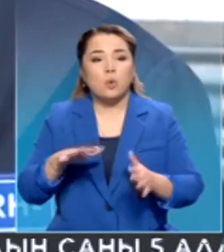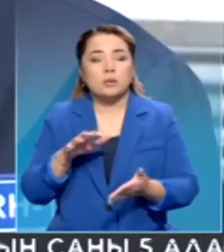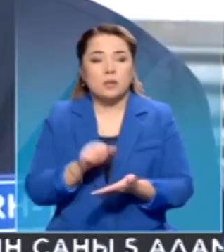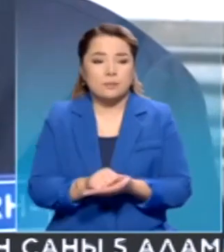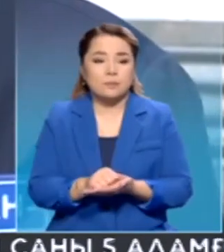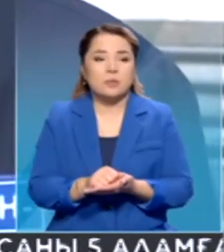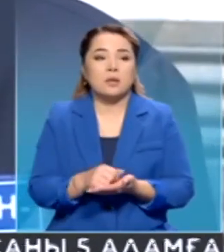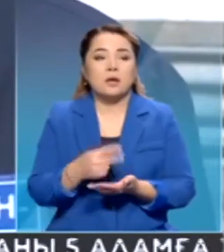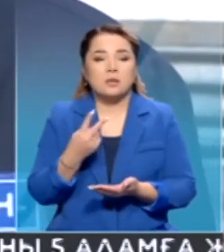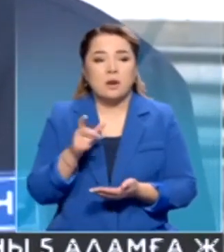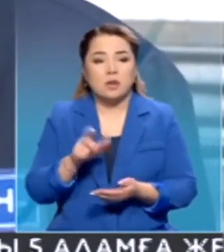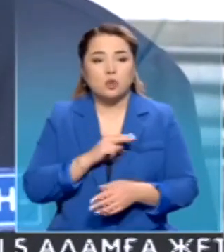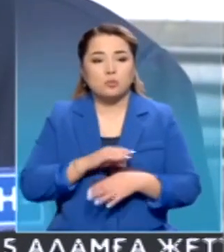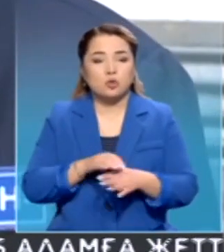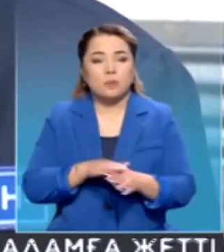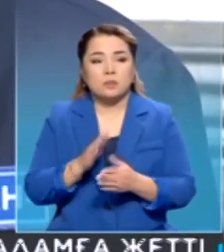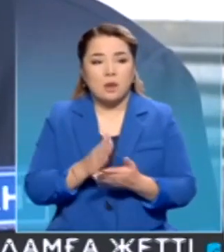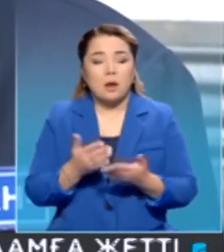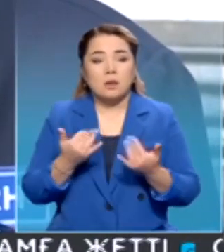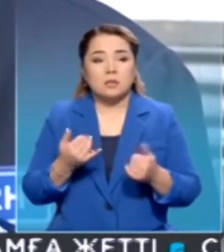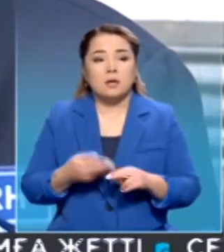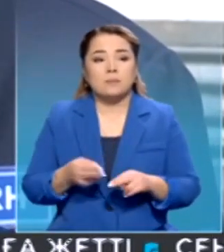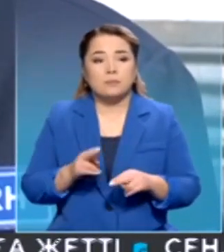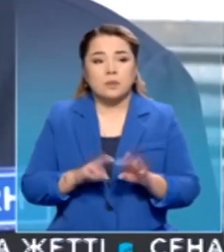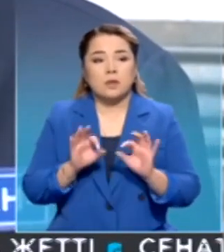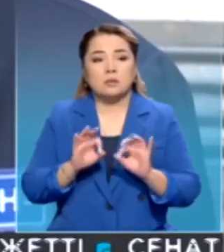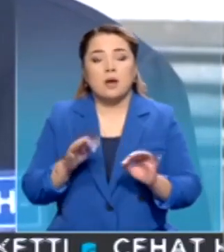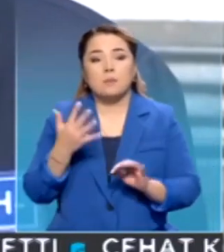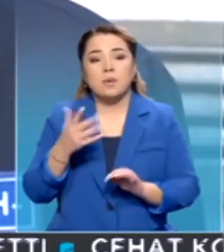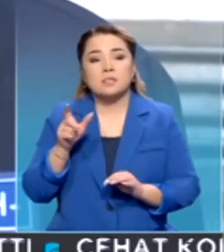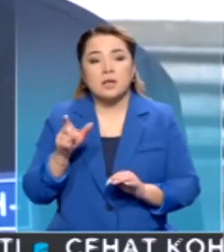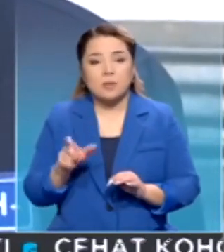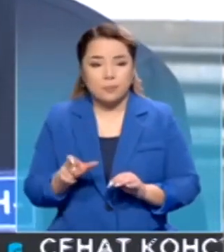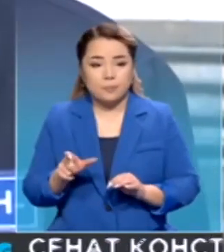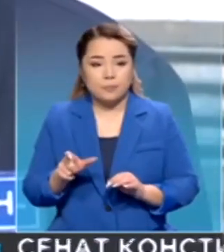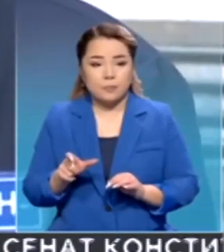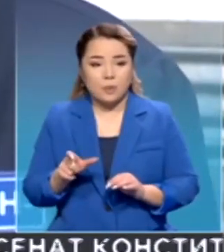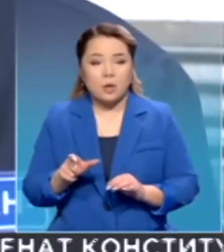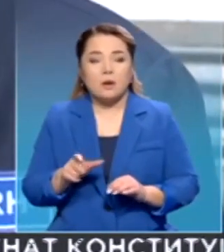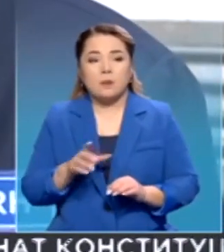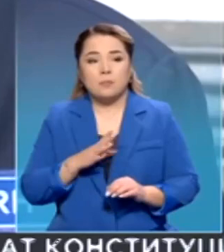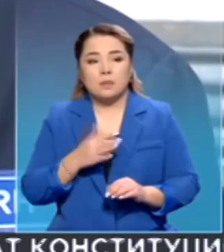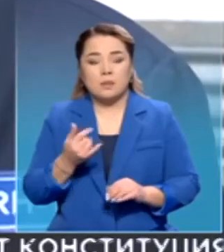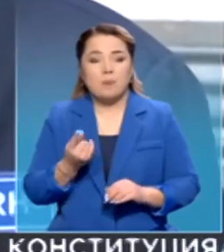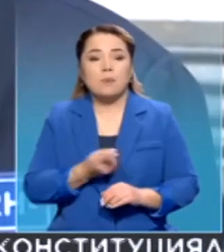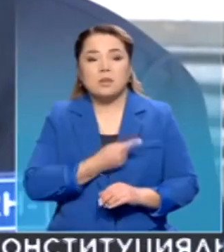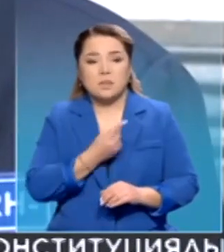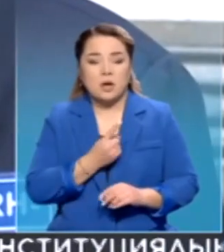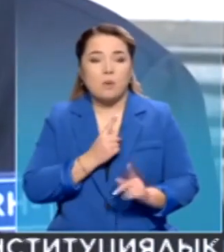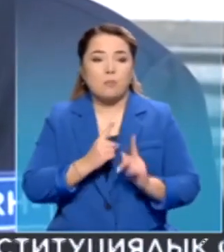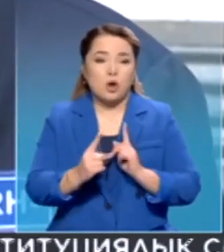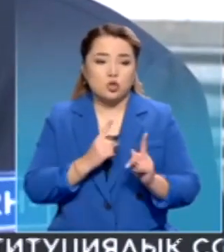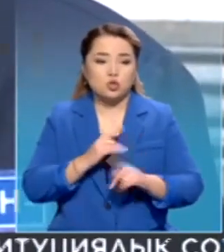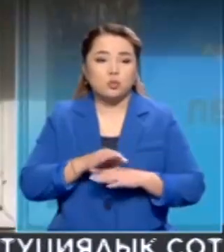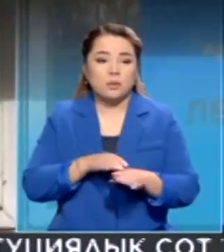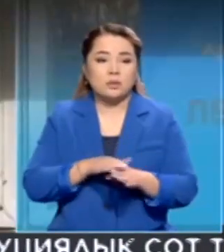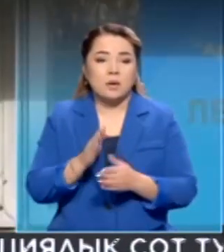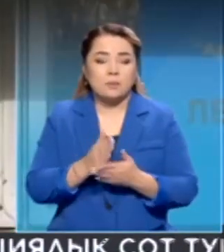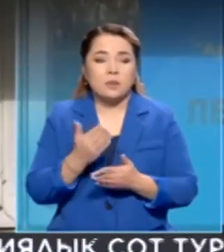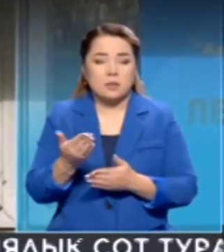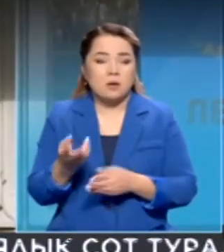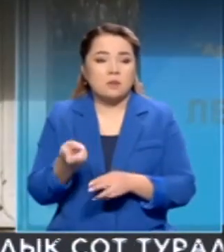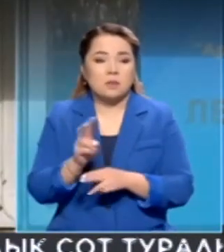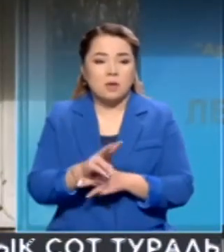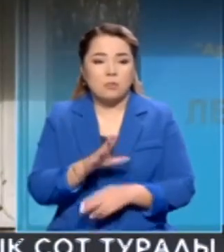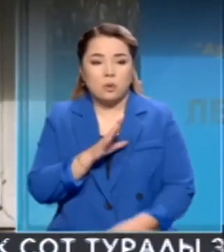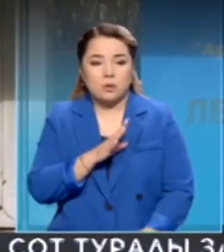да екі адам жұмыс істеген. Енді жаңағы айтып отырған бесінші адам, ол мастер дейді, ол маршрутпен жүретін кісі ғой, сол жерге келген ғой